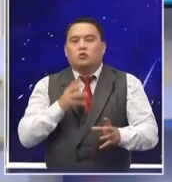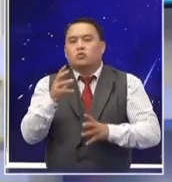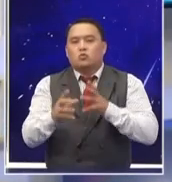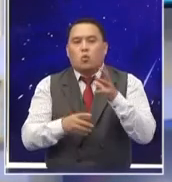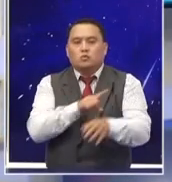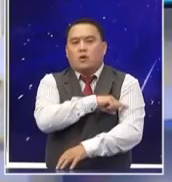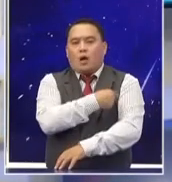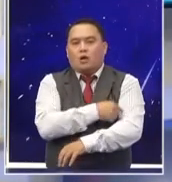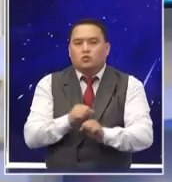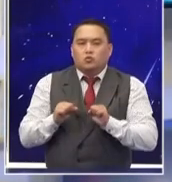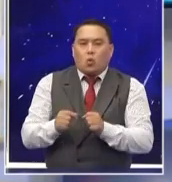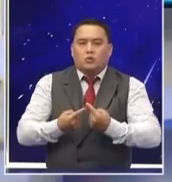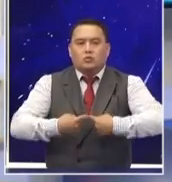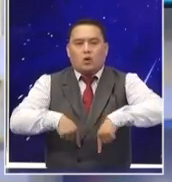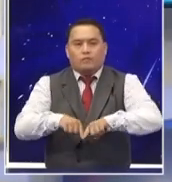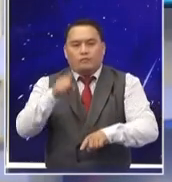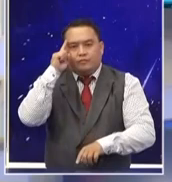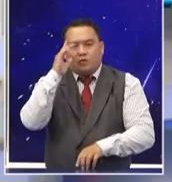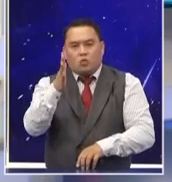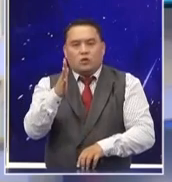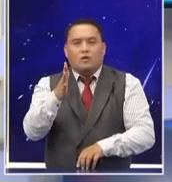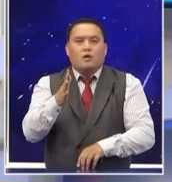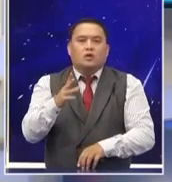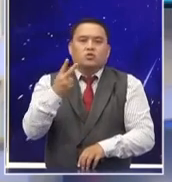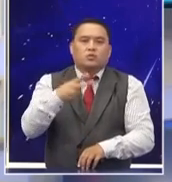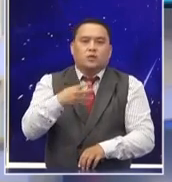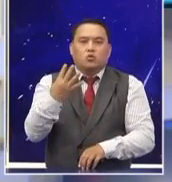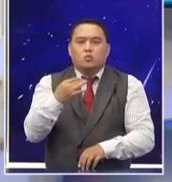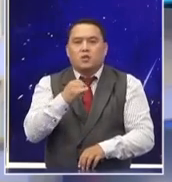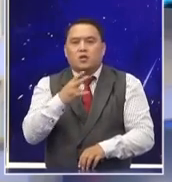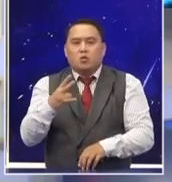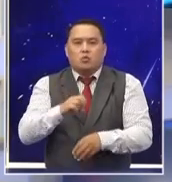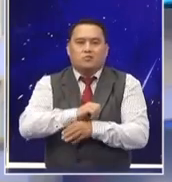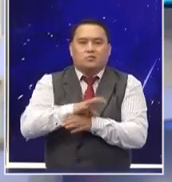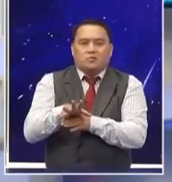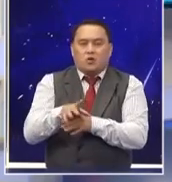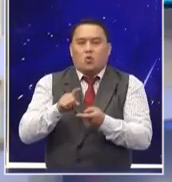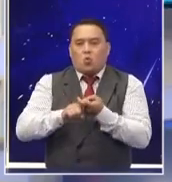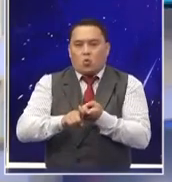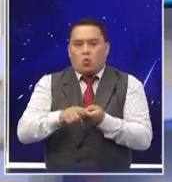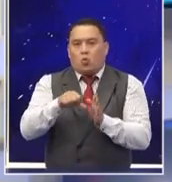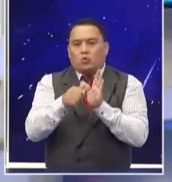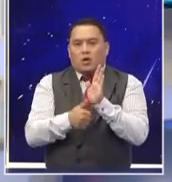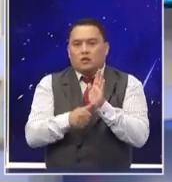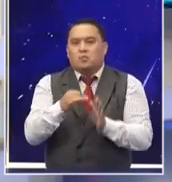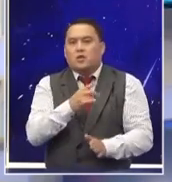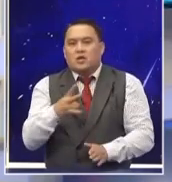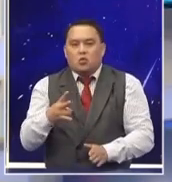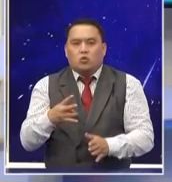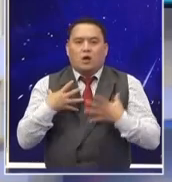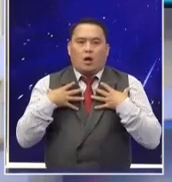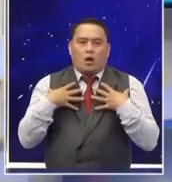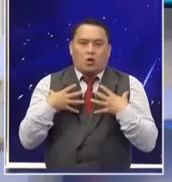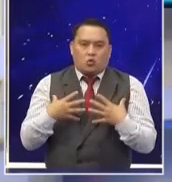Дүниежүзілік денсаулық сақтау ұйымының мәліметі бойынша әлемде 24 миллион адам коронавирус жұқтырған. 16 миллион 400 мың адам бұл